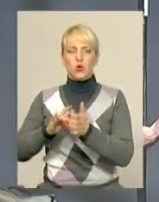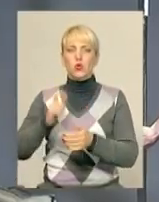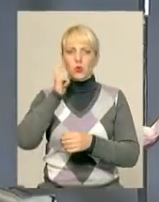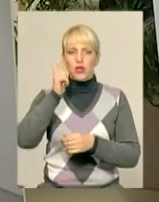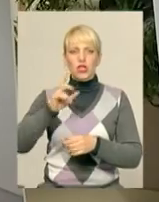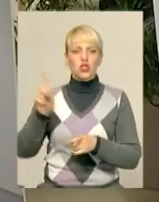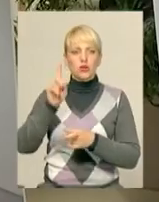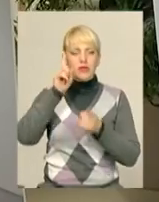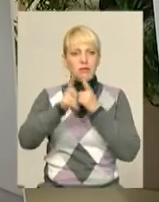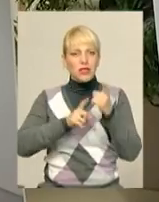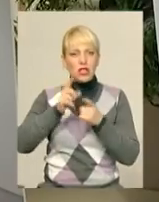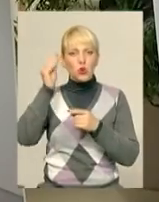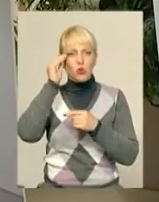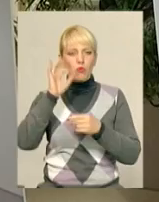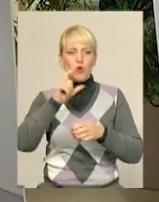«Переможці»